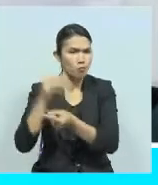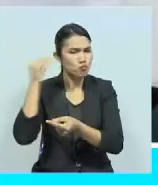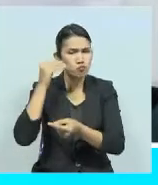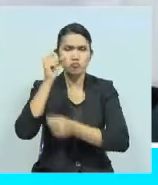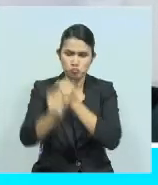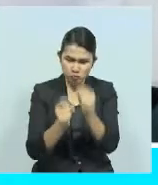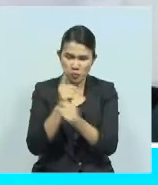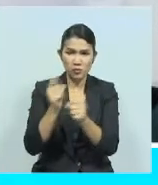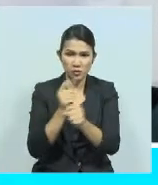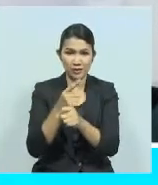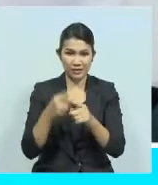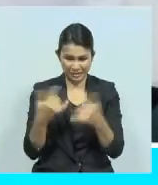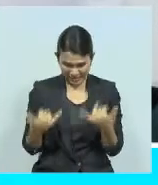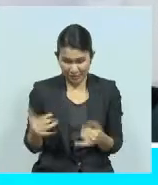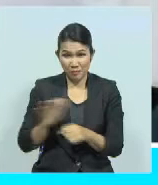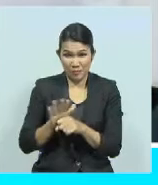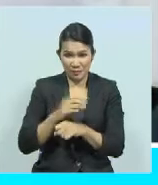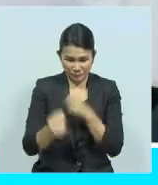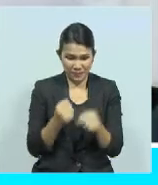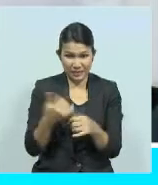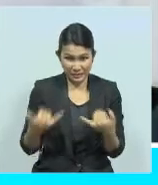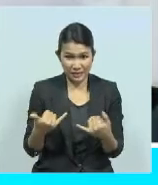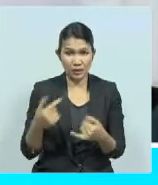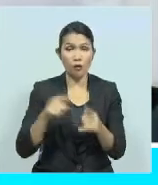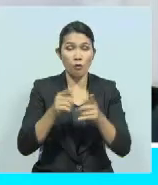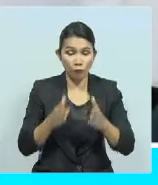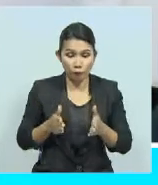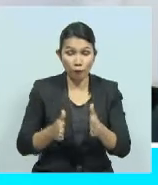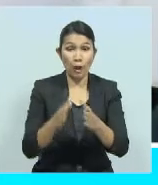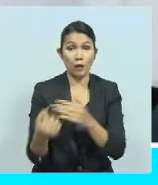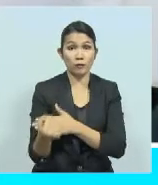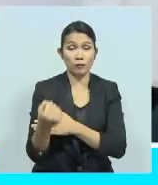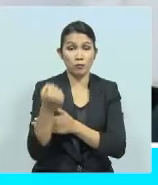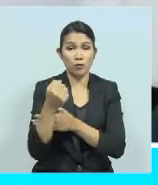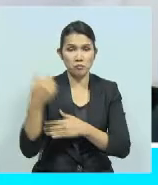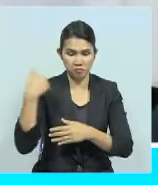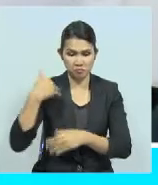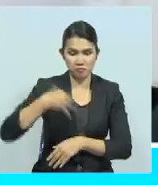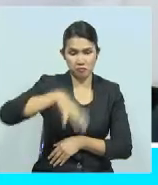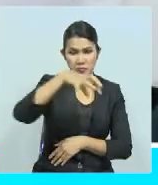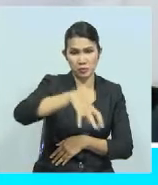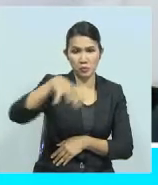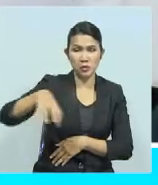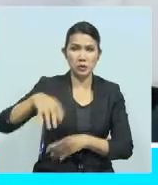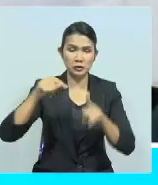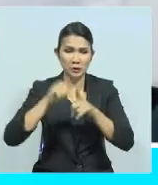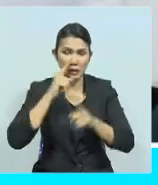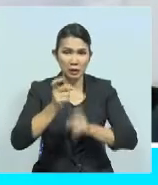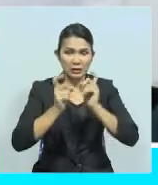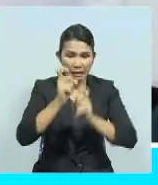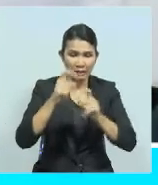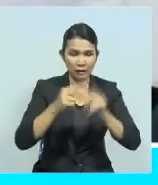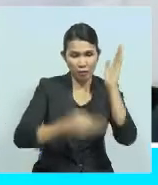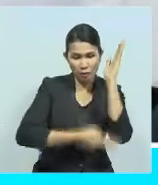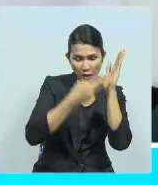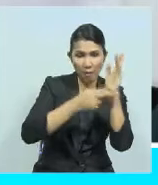มถึงปีนี้ด้วยเมื่อสักครู่เนี่ยก็เพิ่งบอกกันไปนะคะว่าอย่างเจ้าหน้าที่ฝ่ายความมั่นคงเนี่ยมีการไปตั้งด่านตามจุดสุ่มเสี่ยงตามโรง